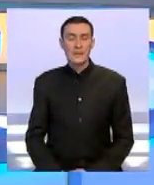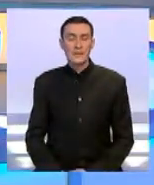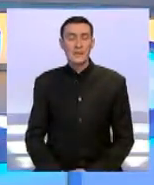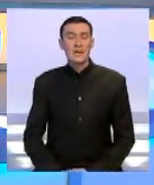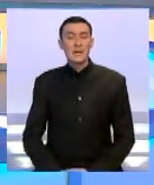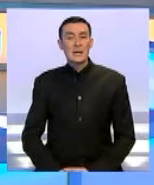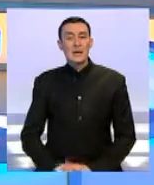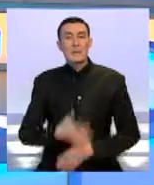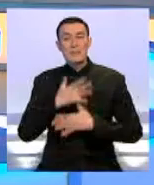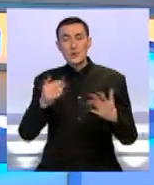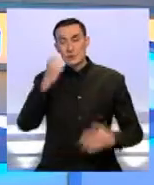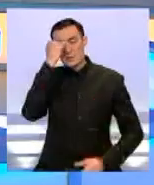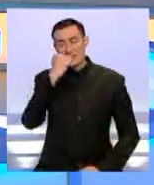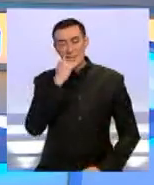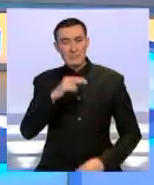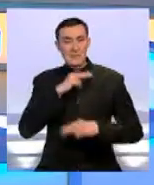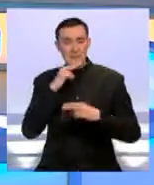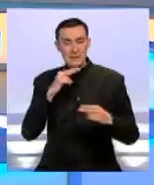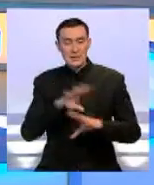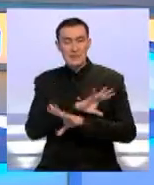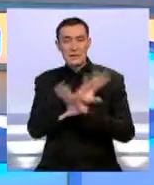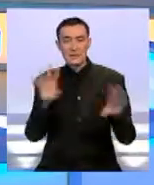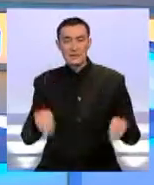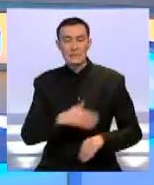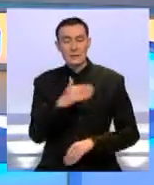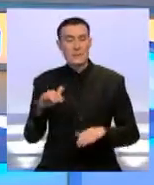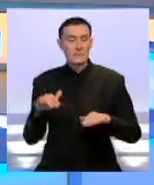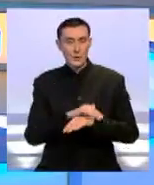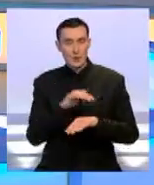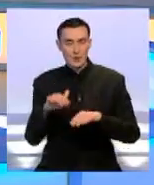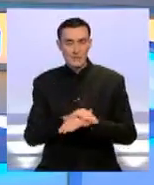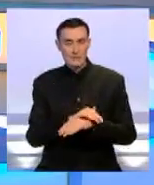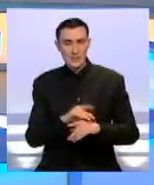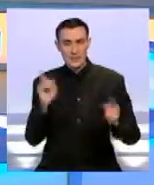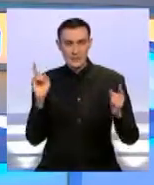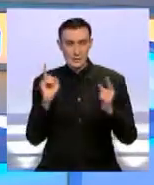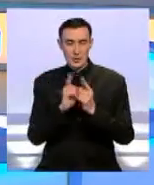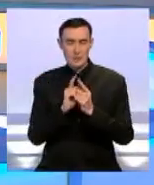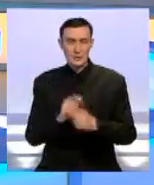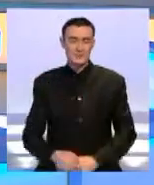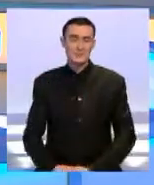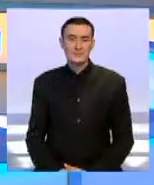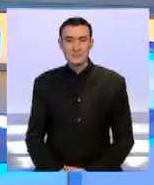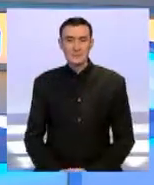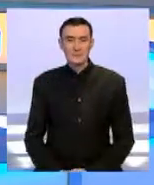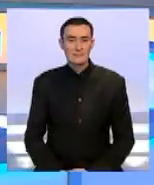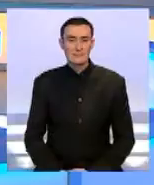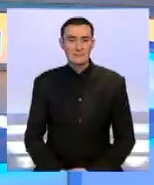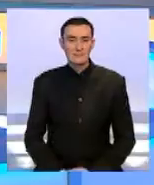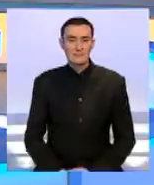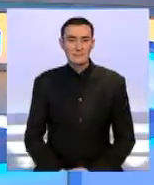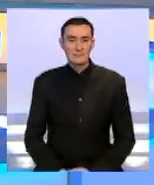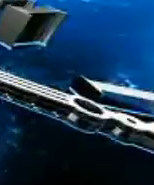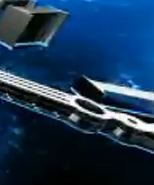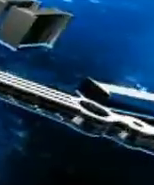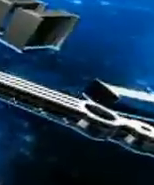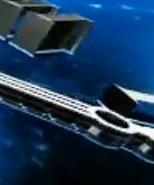Вся необходимая информация в полном объеме есть на нашем сайте www.24.kz. На этом у нас все. Хорошего дня.